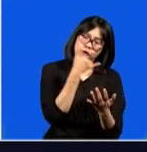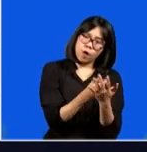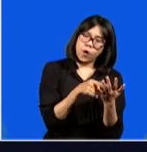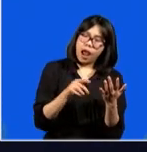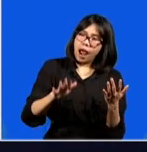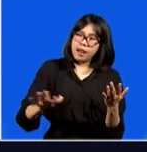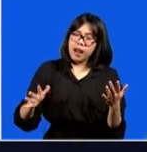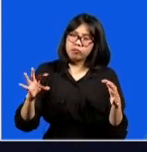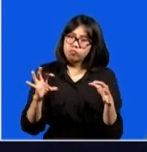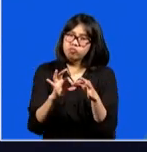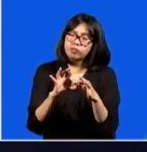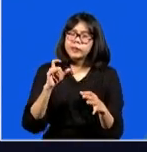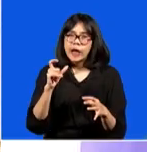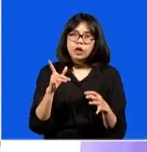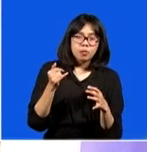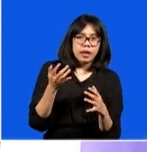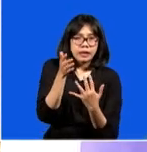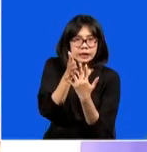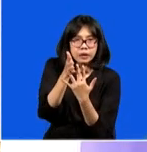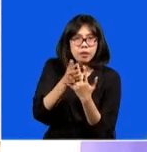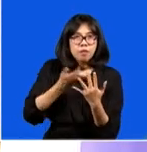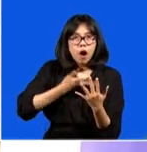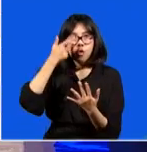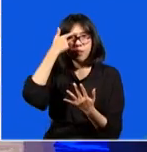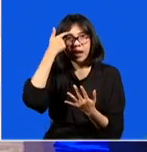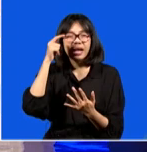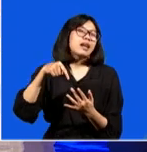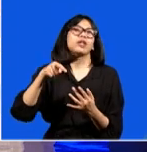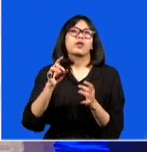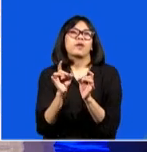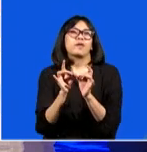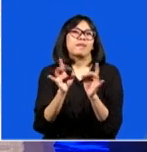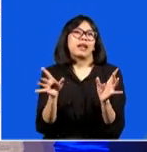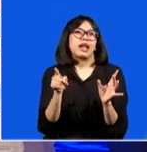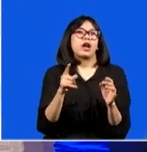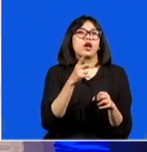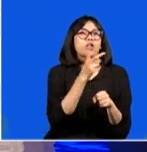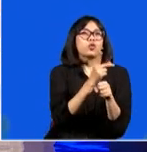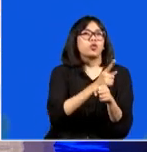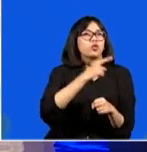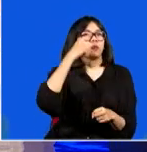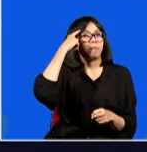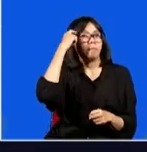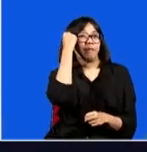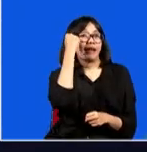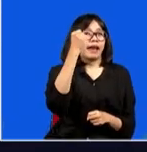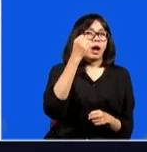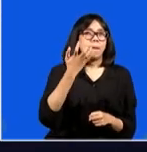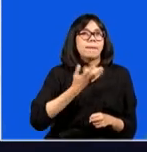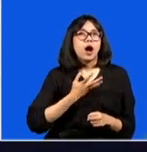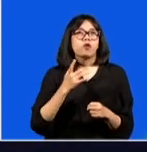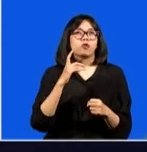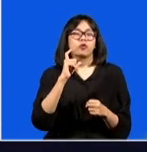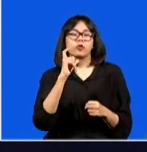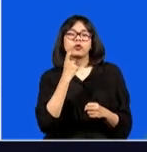menjadikan ini bagian dari pembelajaran mungkin itu perbedaannya ya guru yang sudah merdeka adalah guru yang akan terus mencoba hal-hal baru